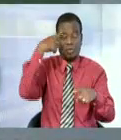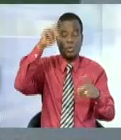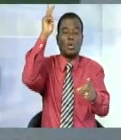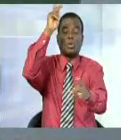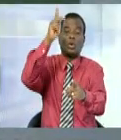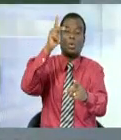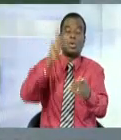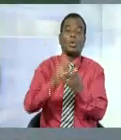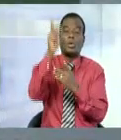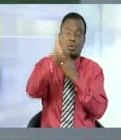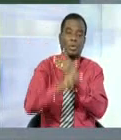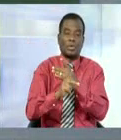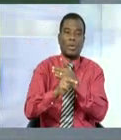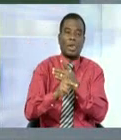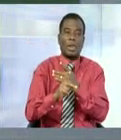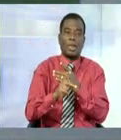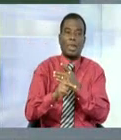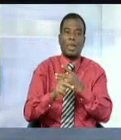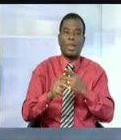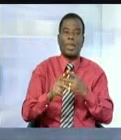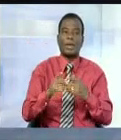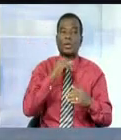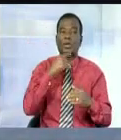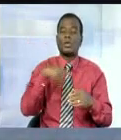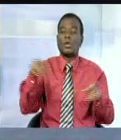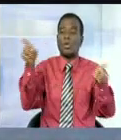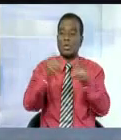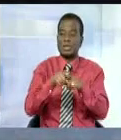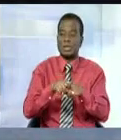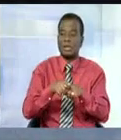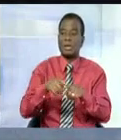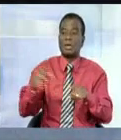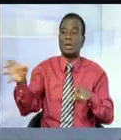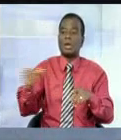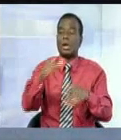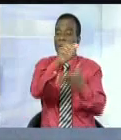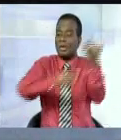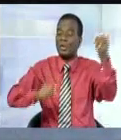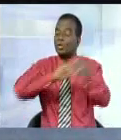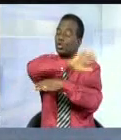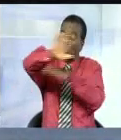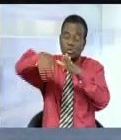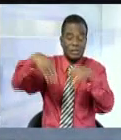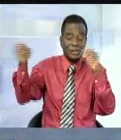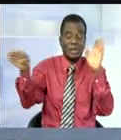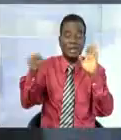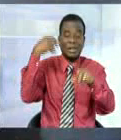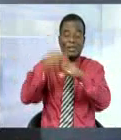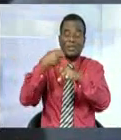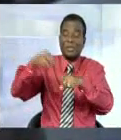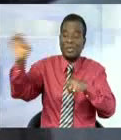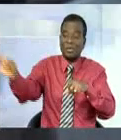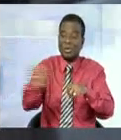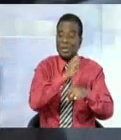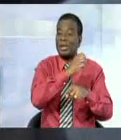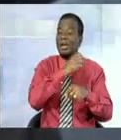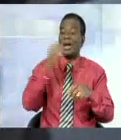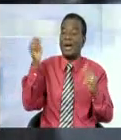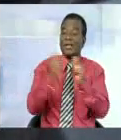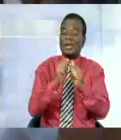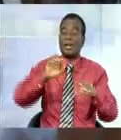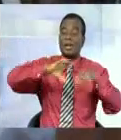projet, son site. L'Aleraba, ils ont également levé toutes les entraves à sa réalisation, sous le regard bienveillant